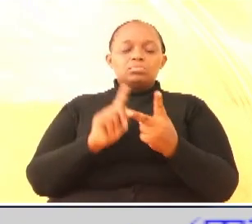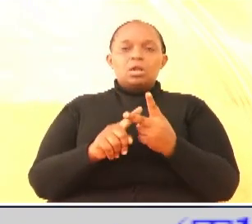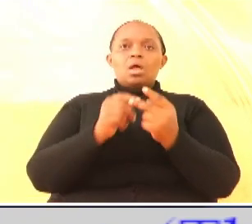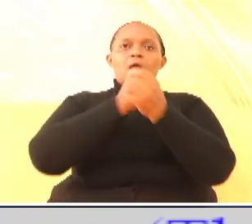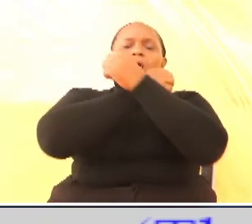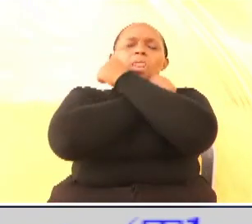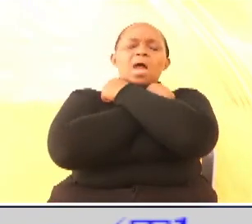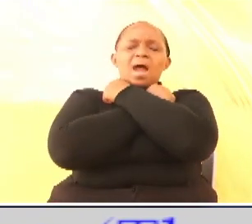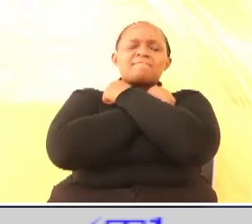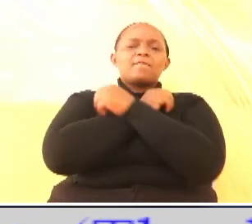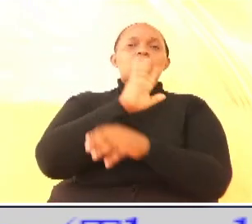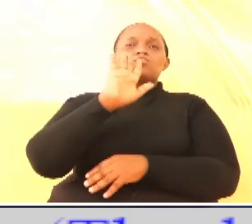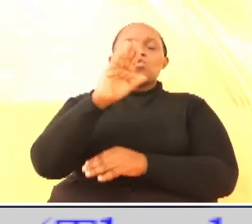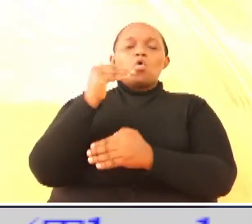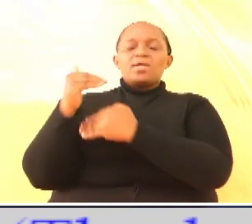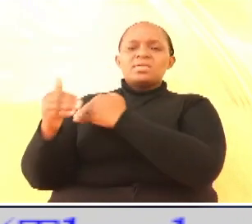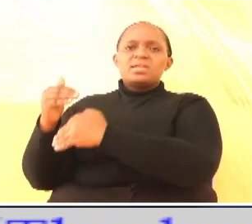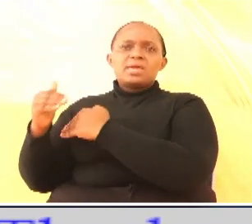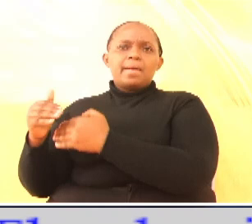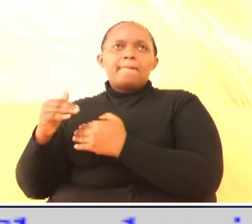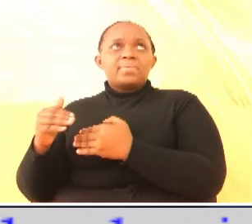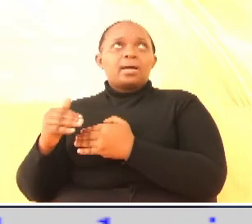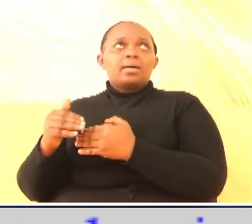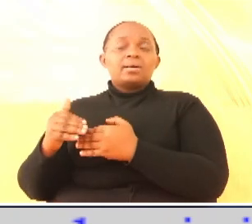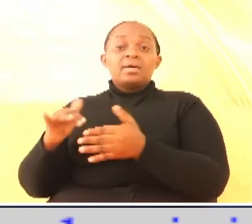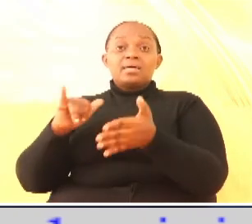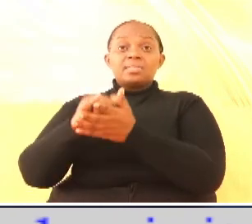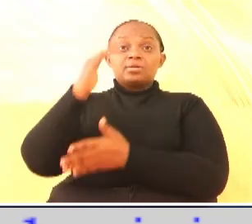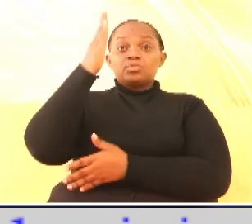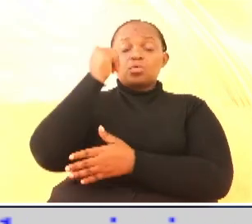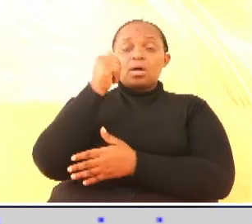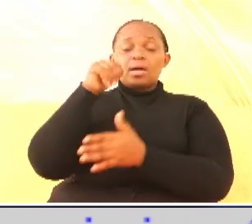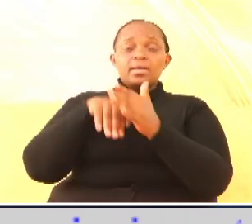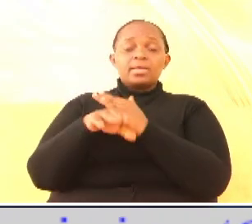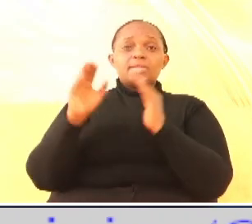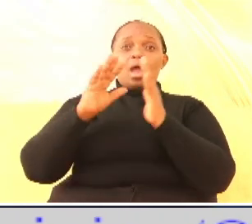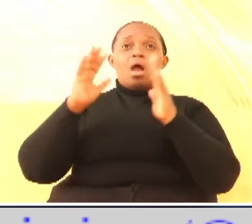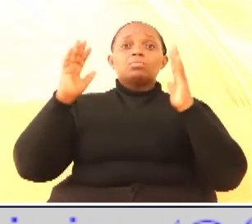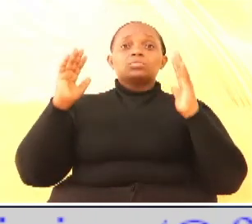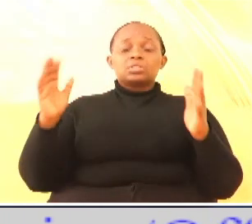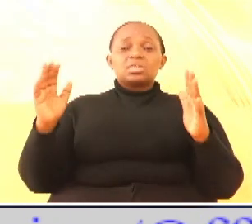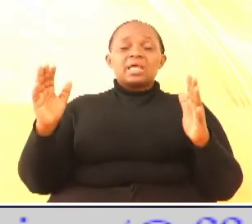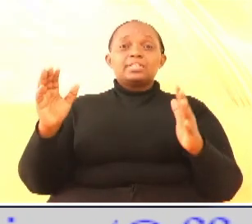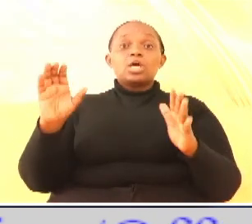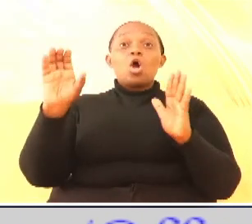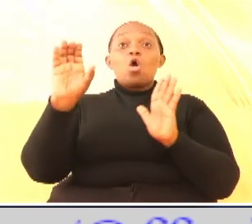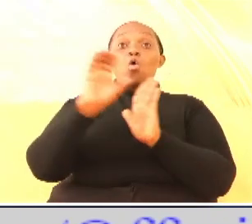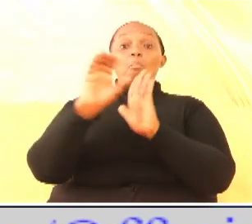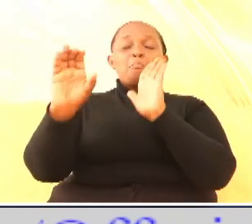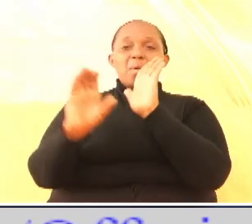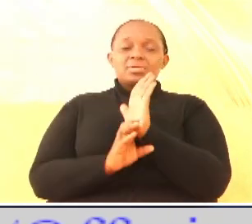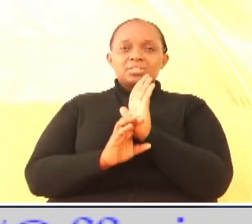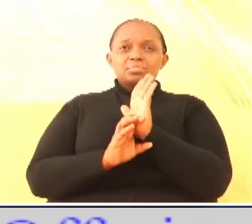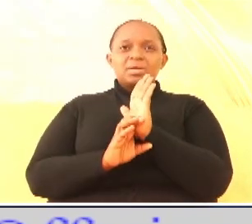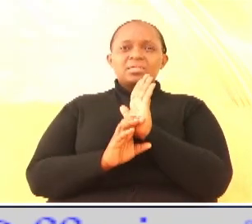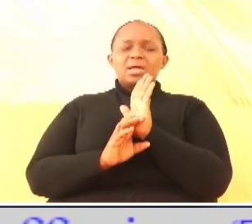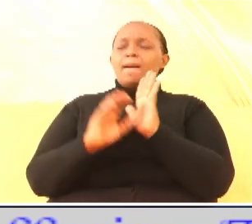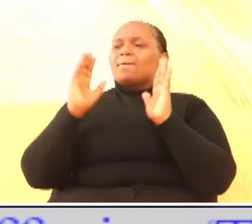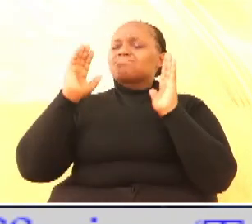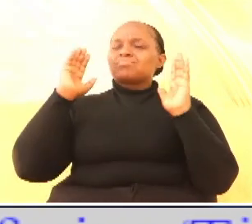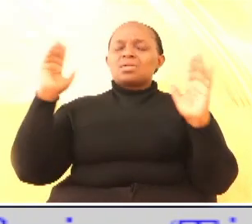jirani wako. Diposa katika ile agano, ile the great commandment, amri ile